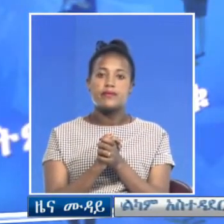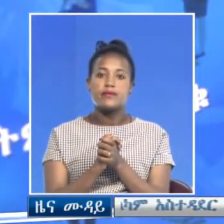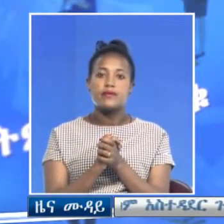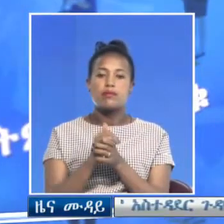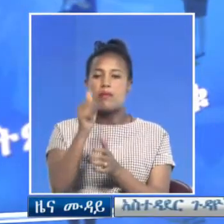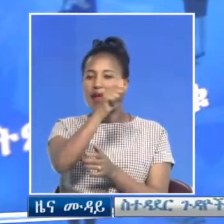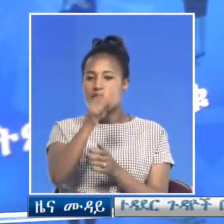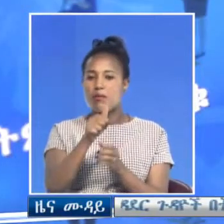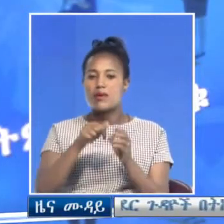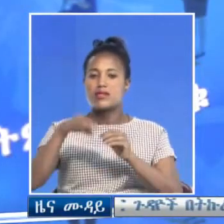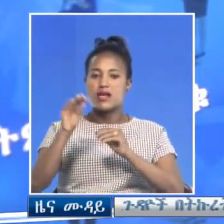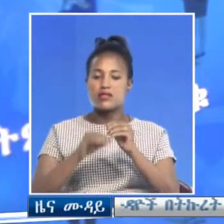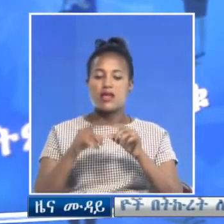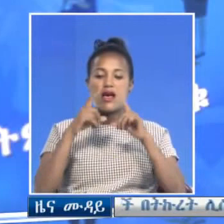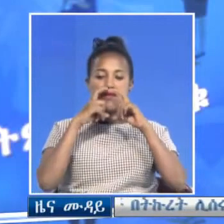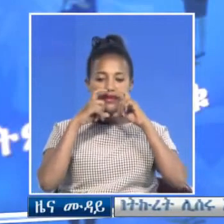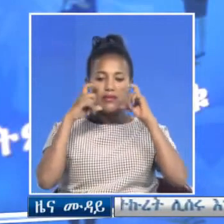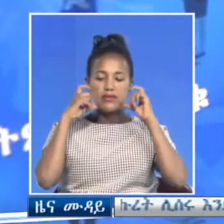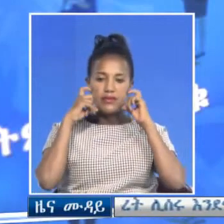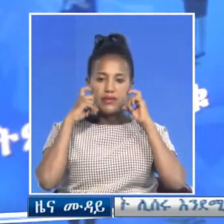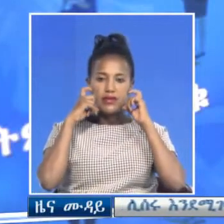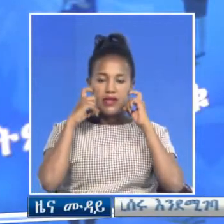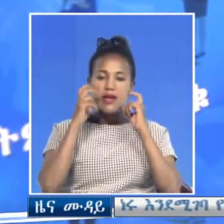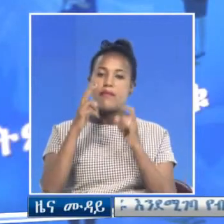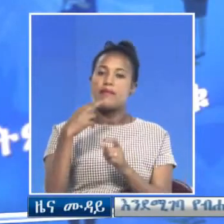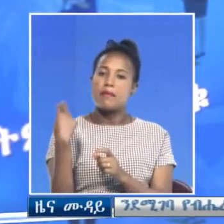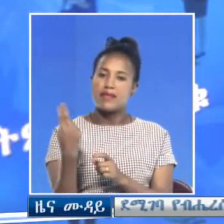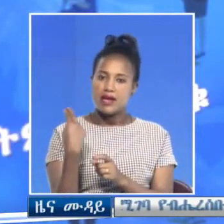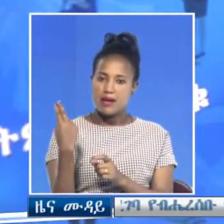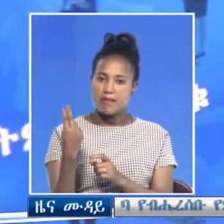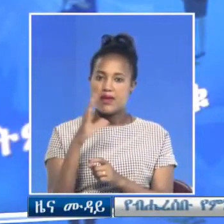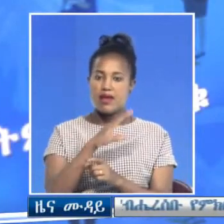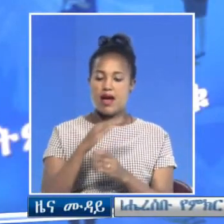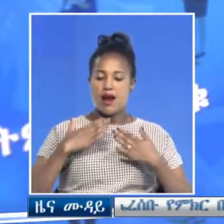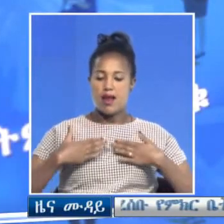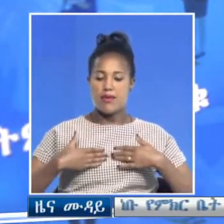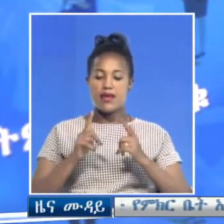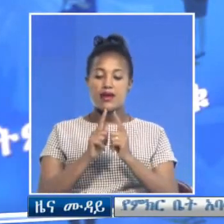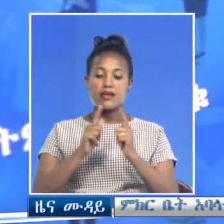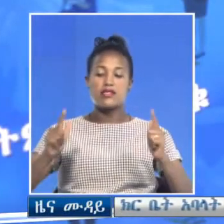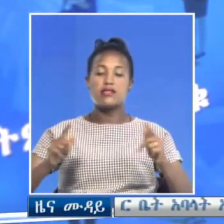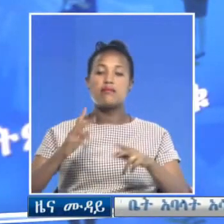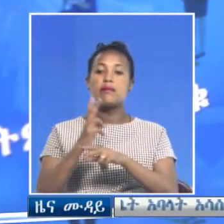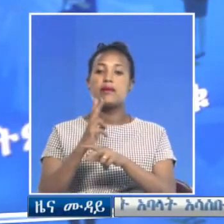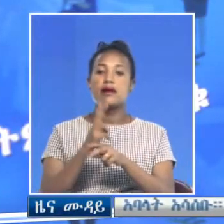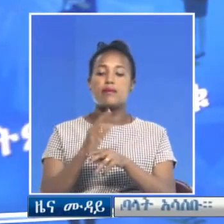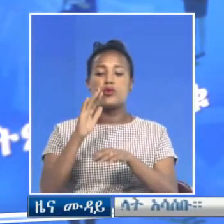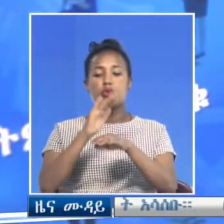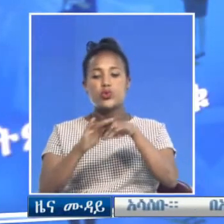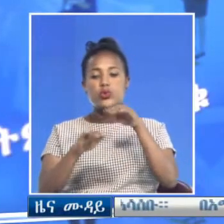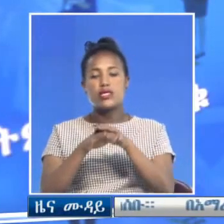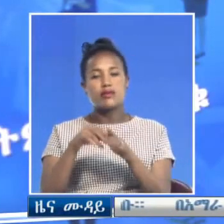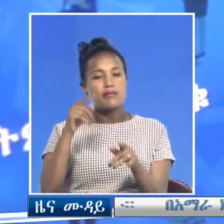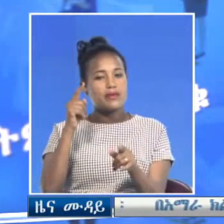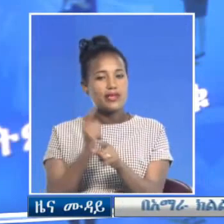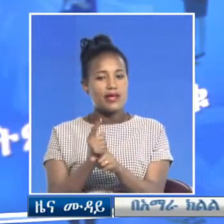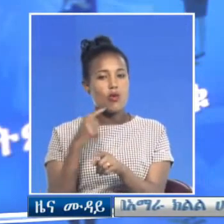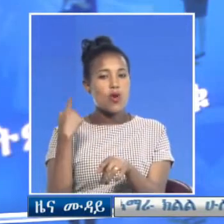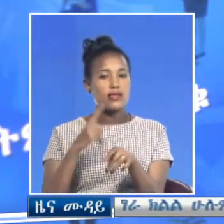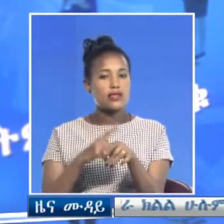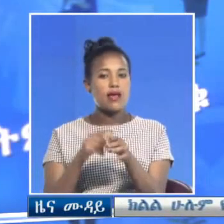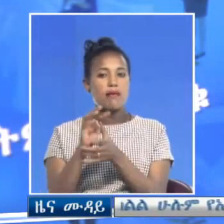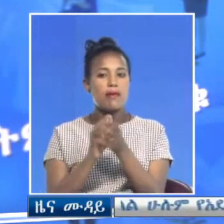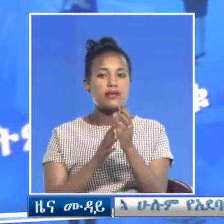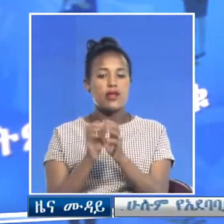በየትኛውም እንቅስቃሴያችን የአፍና አፍንጫ መሸፈኛ ጭንብልን በመጠቀምና አካላዊ ርቀታችንን በመጠበቅ እጆቻችንን በአግባቡ ሁሌም